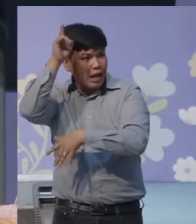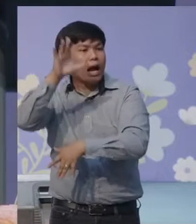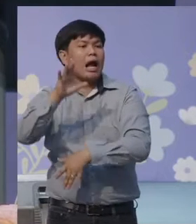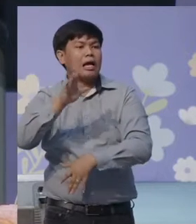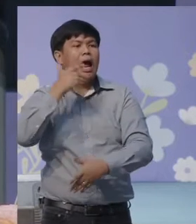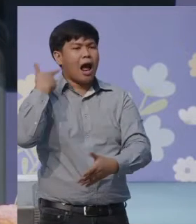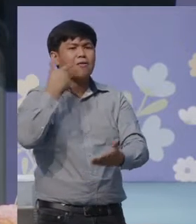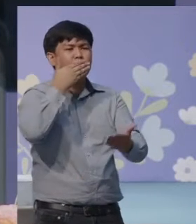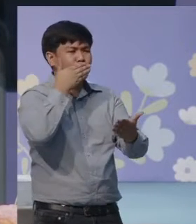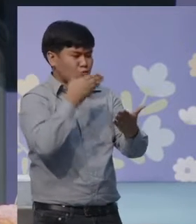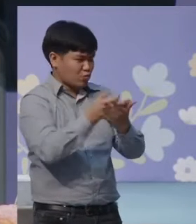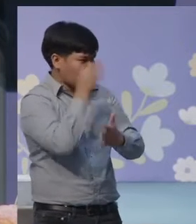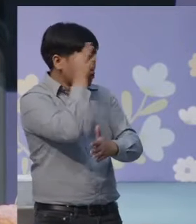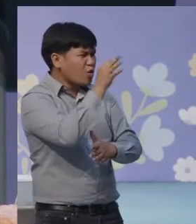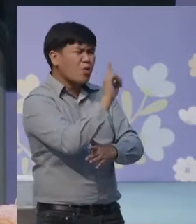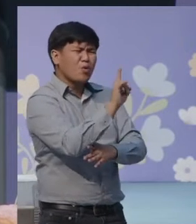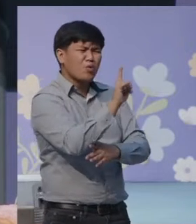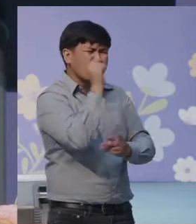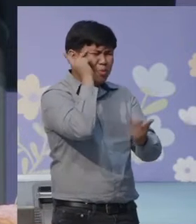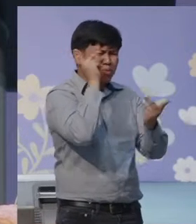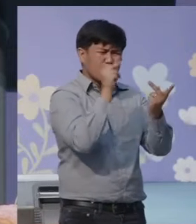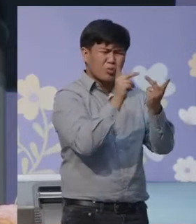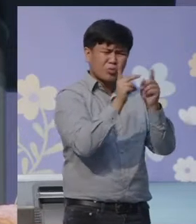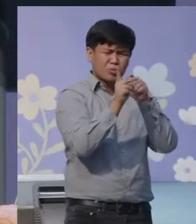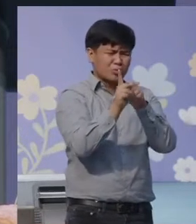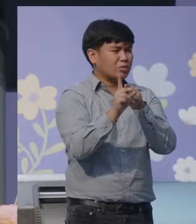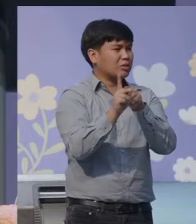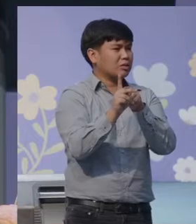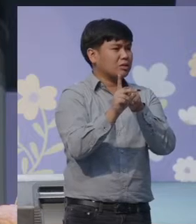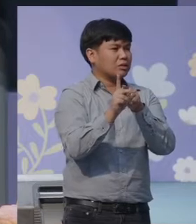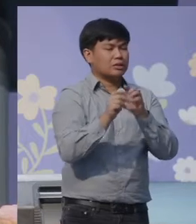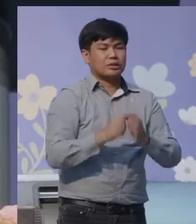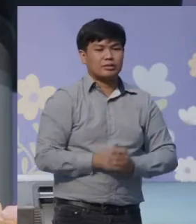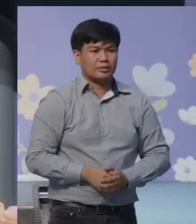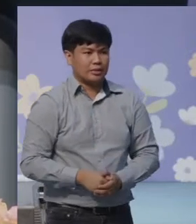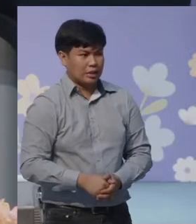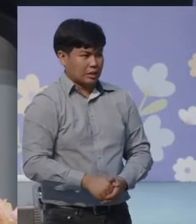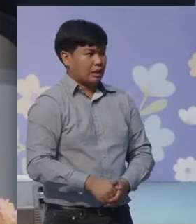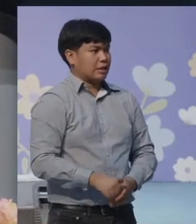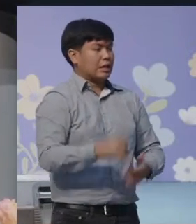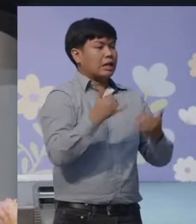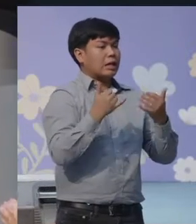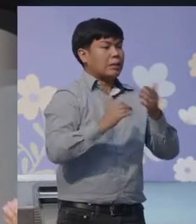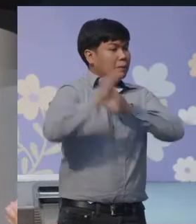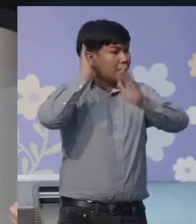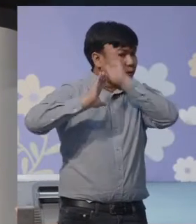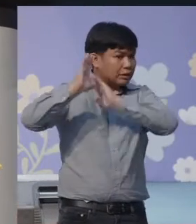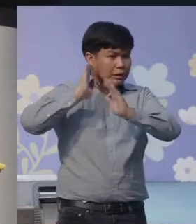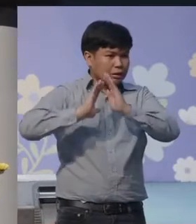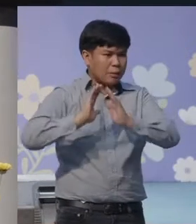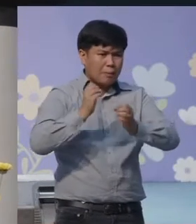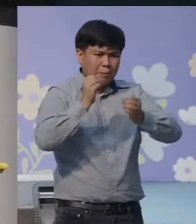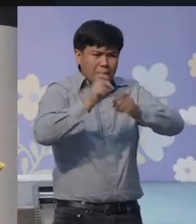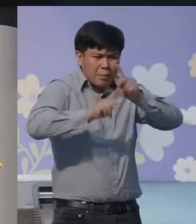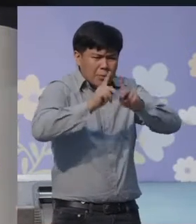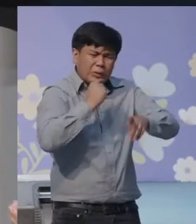Ano yung good? Ano yung purpose? Alam niyo, sinasabi kasi, ang karamihan